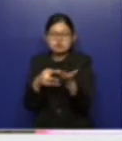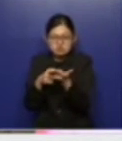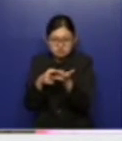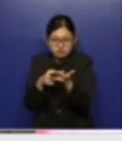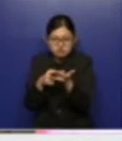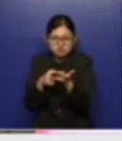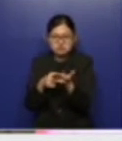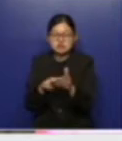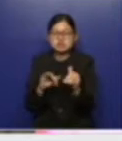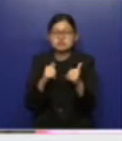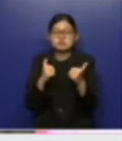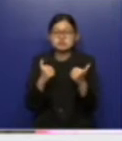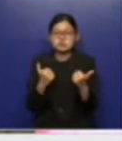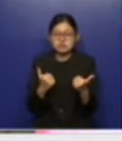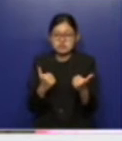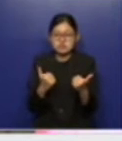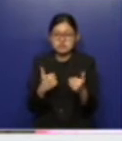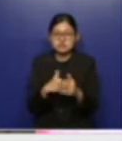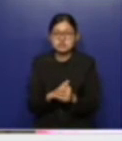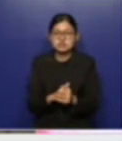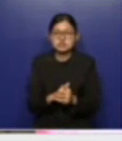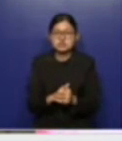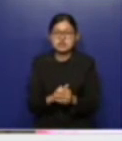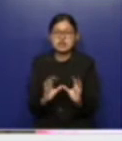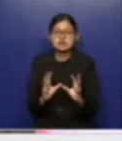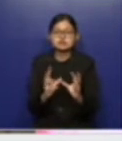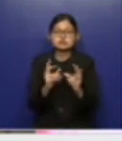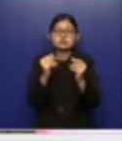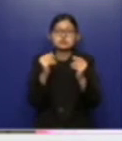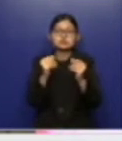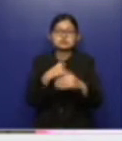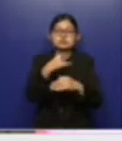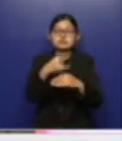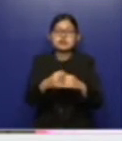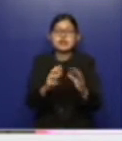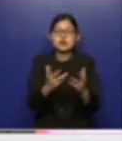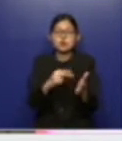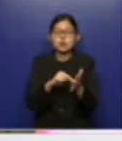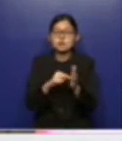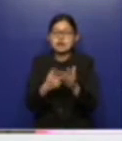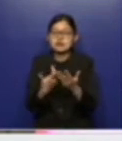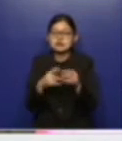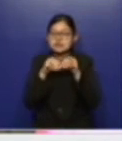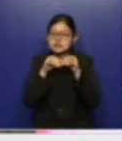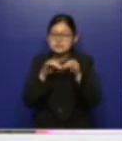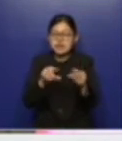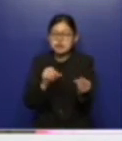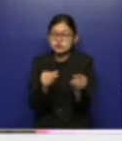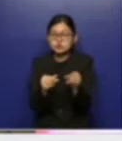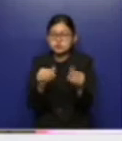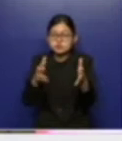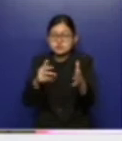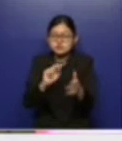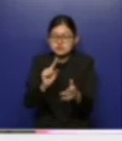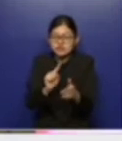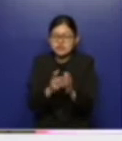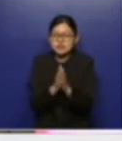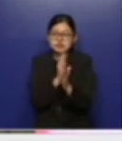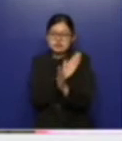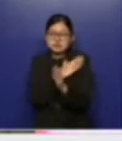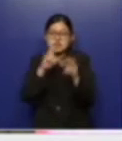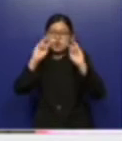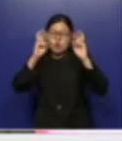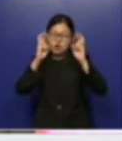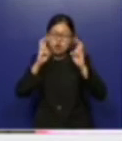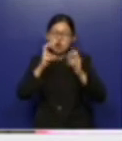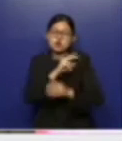นี้ได้สิ้นสุดไปแล้วแปลว่าไม่ให้ออกเลยหรือว่าหาวิธีการจะส่งเสริมกันยังไงเรื่องพุทธศาสนา